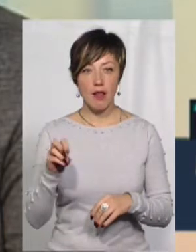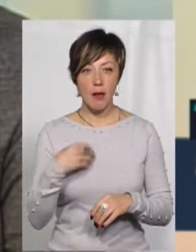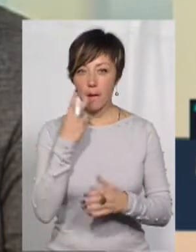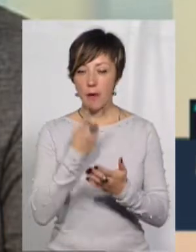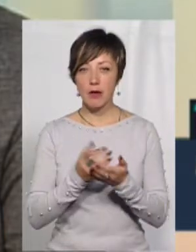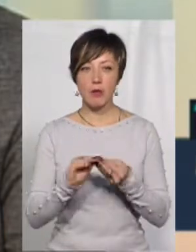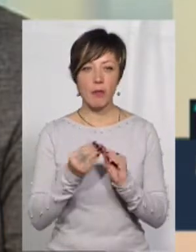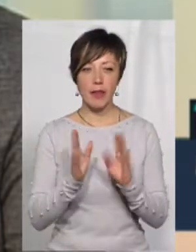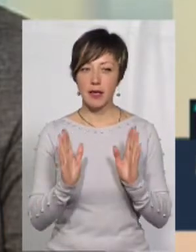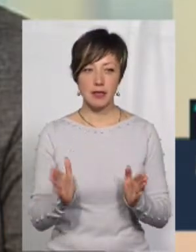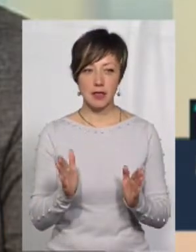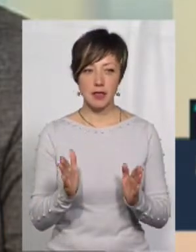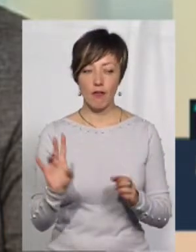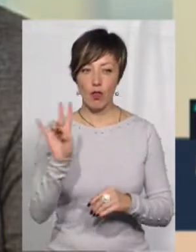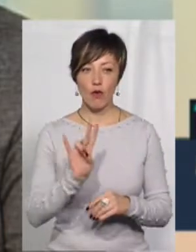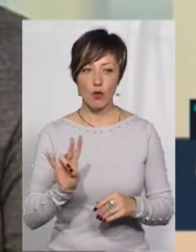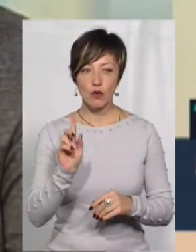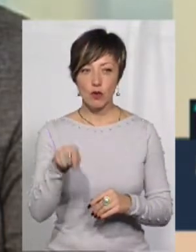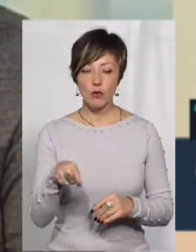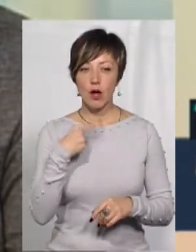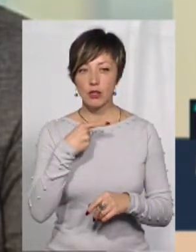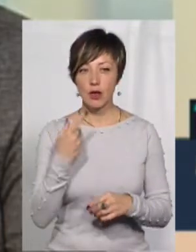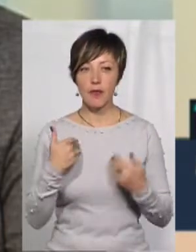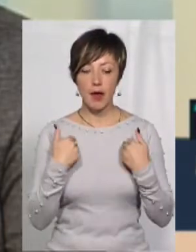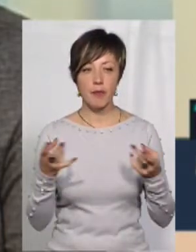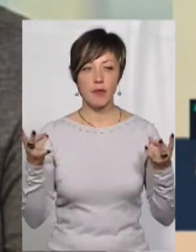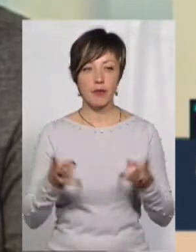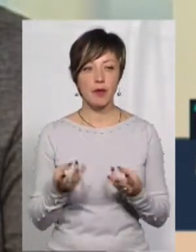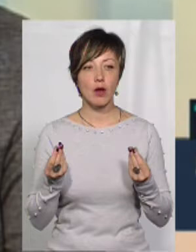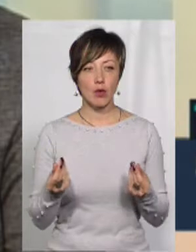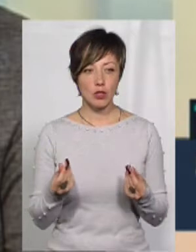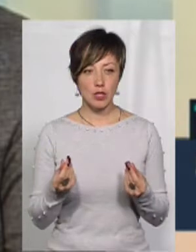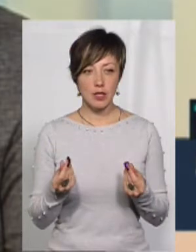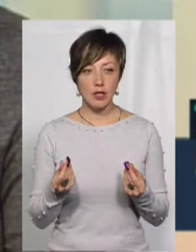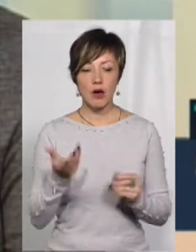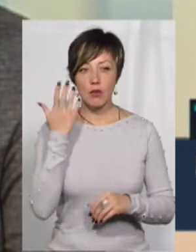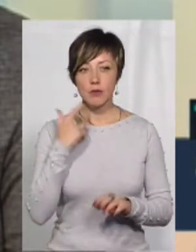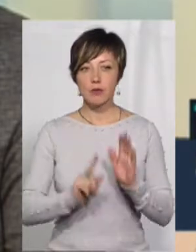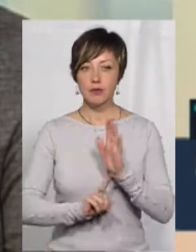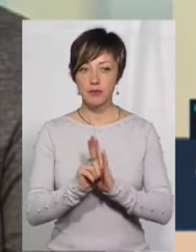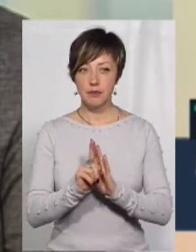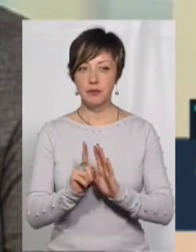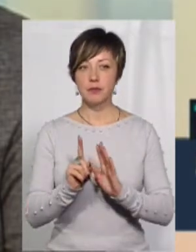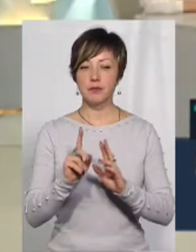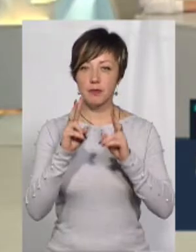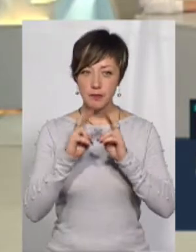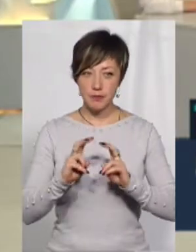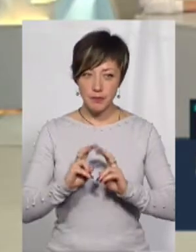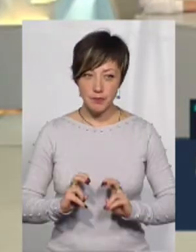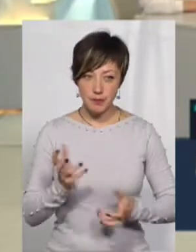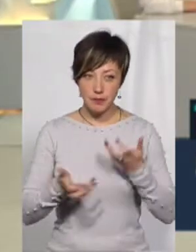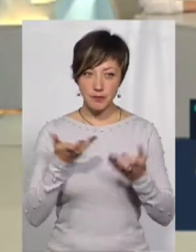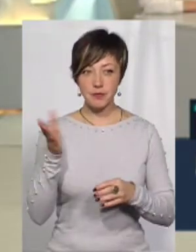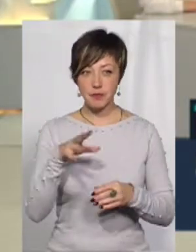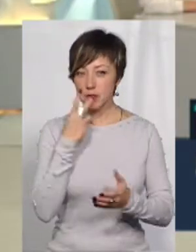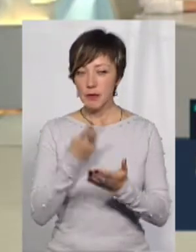я побачила проблему і не тільки, власне, в Новій Ушиці, в тому, що вони кажуть, нам для цього потрібні кошти. І коли ми починаємо розбирати по кісточках, я